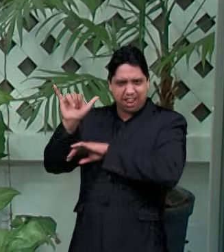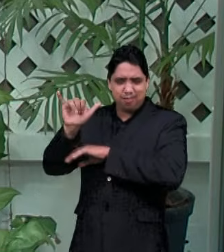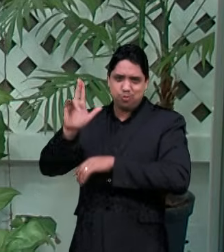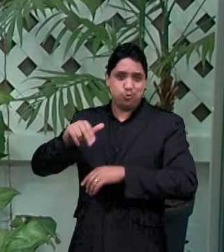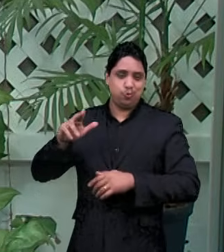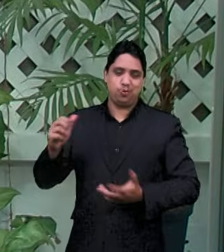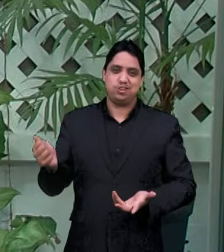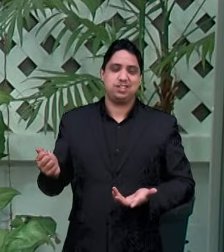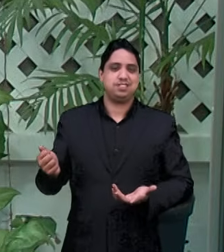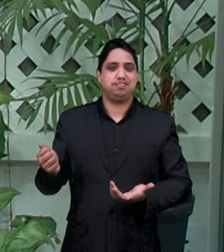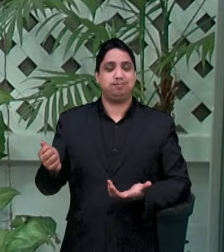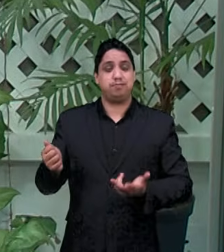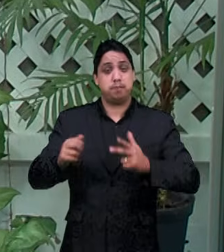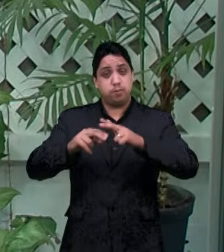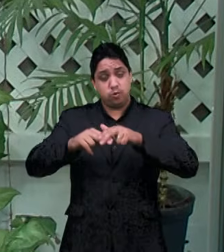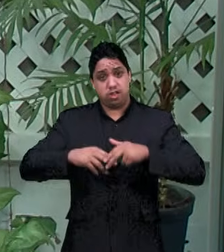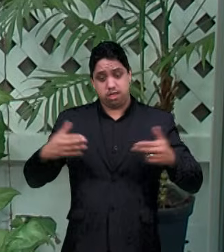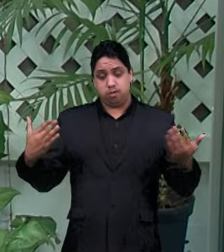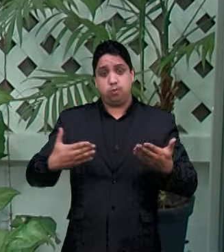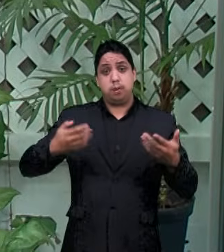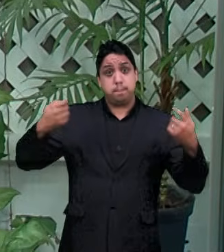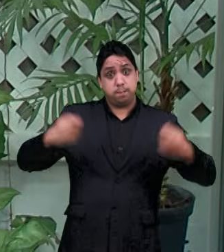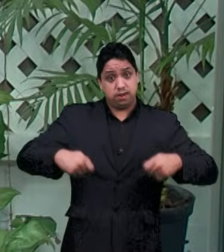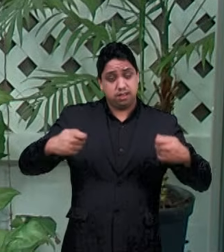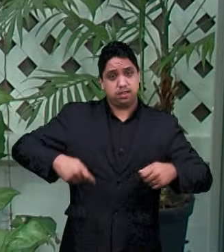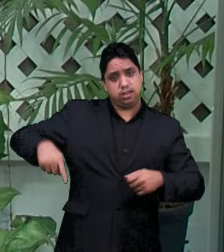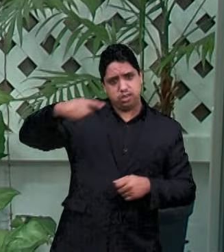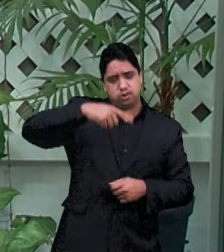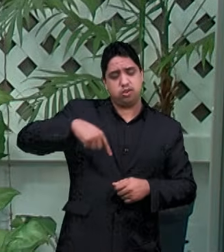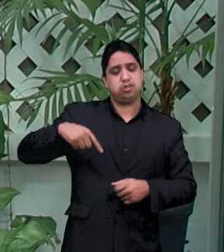ce moment, un peuple